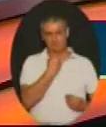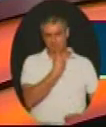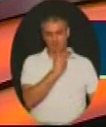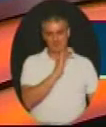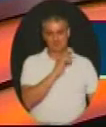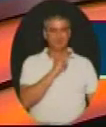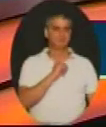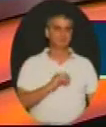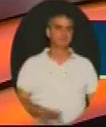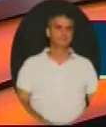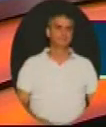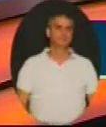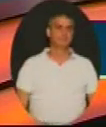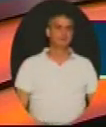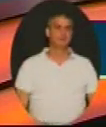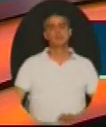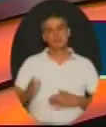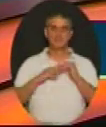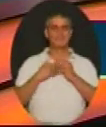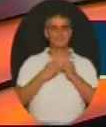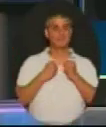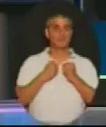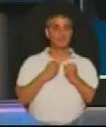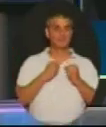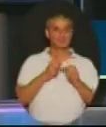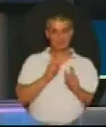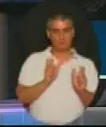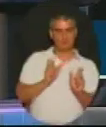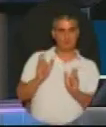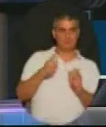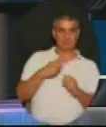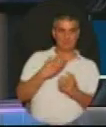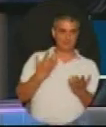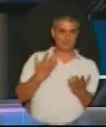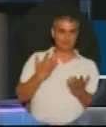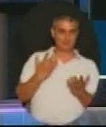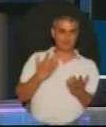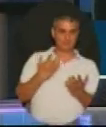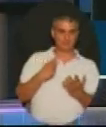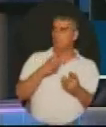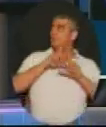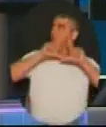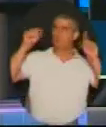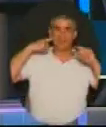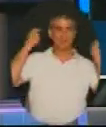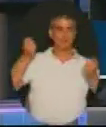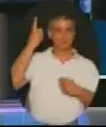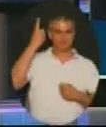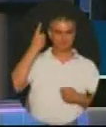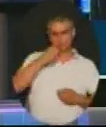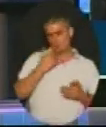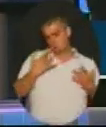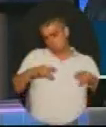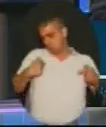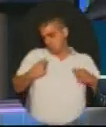דק. נעשה, נבנה מתח. נבנה מתח, חיפוי, שוב. שלטי החוצות שאתה רואה, הוא מתנער